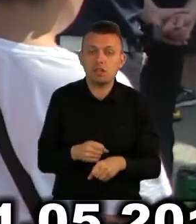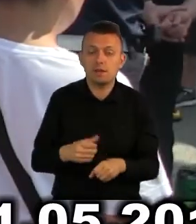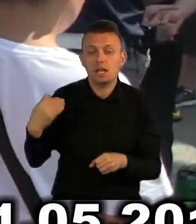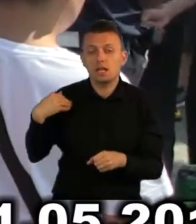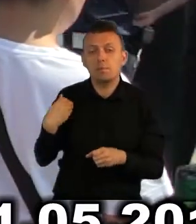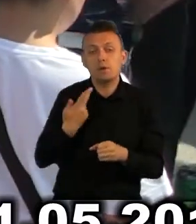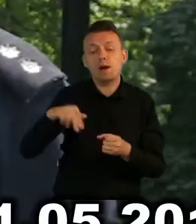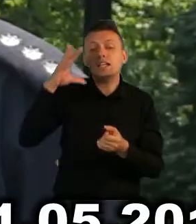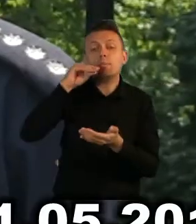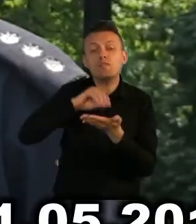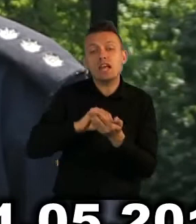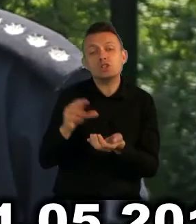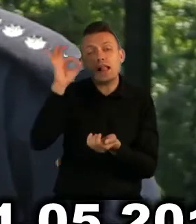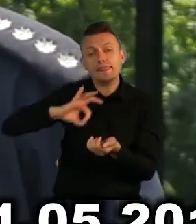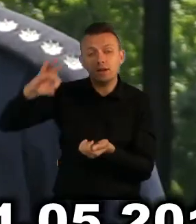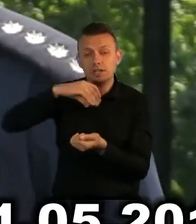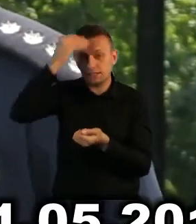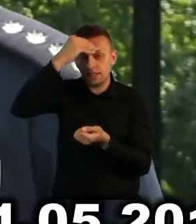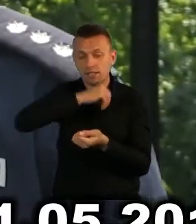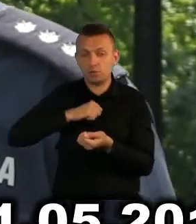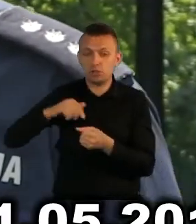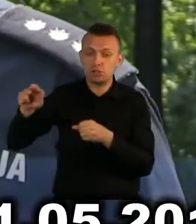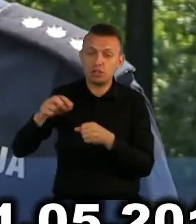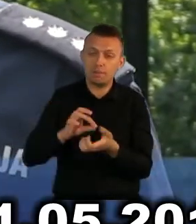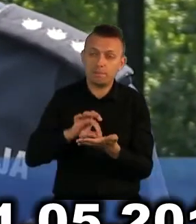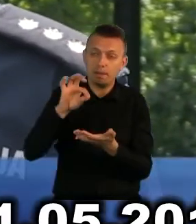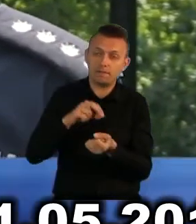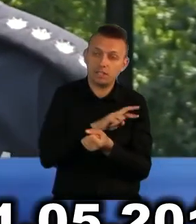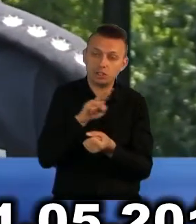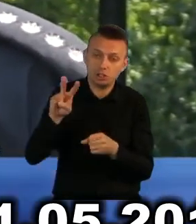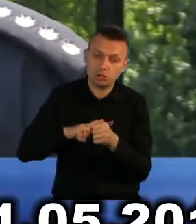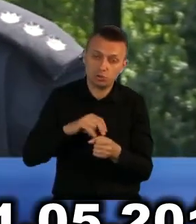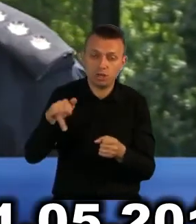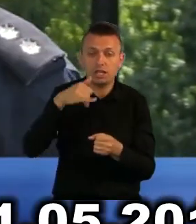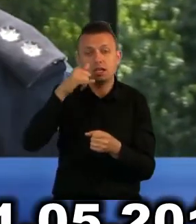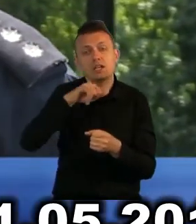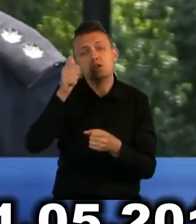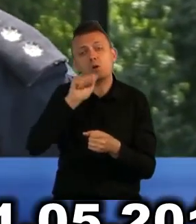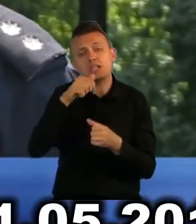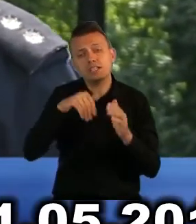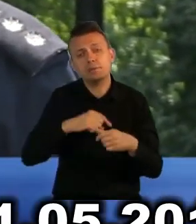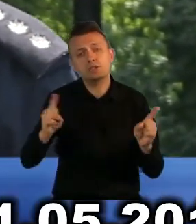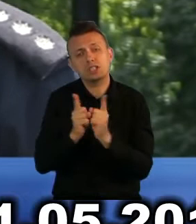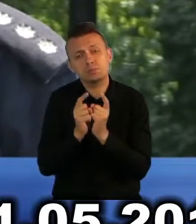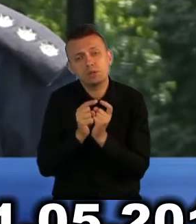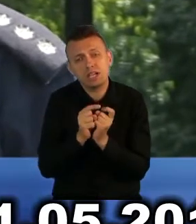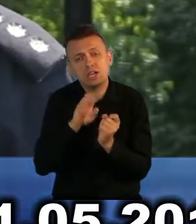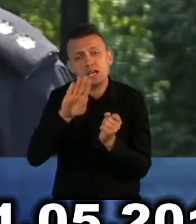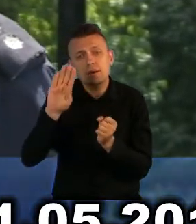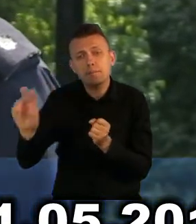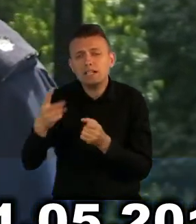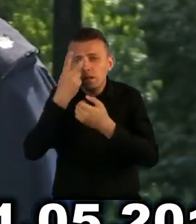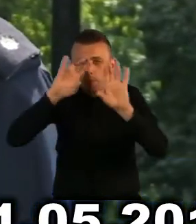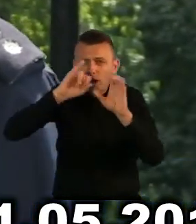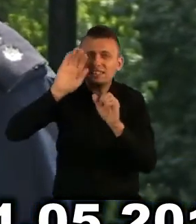się pewnych rzeczy, które mogą was spotkać na co dzień. Macie taki przedsmak, jak się poruszać w